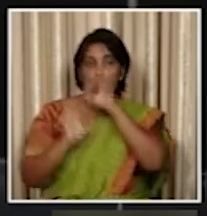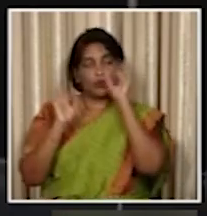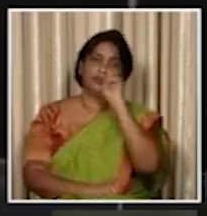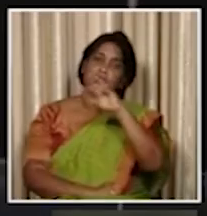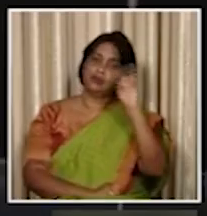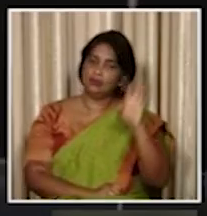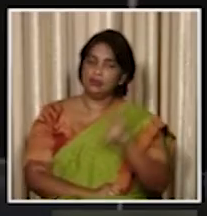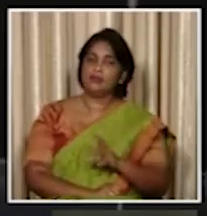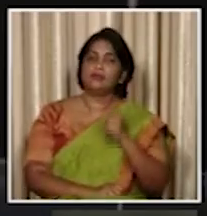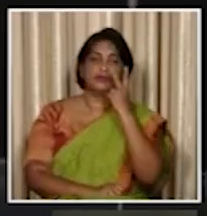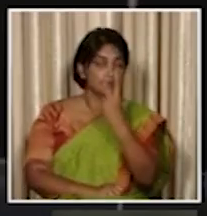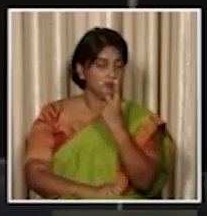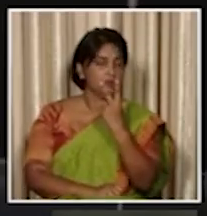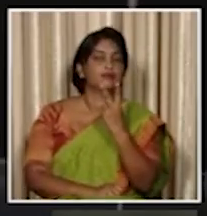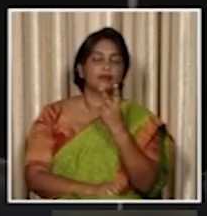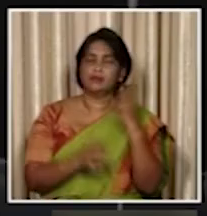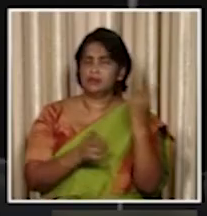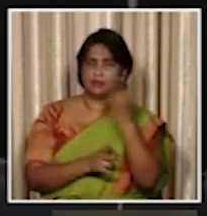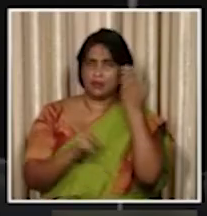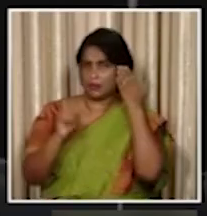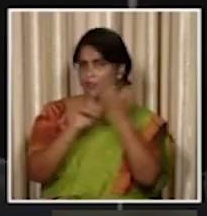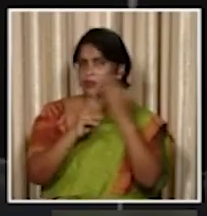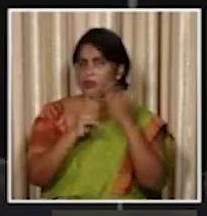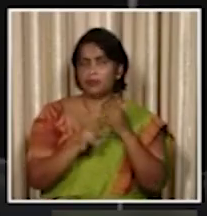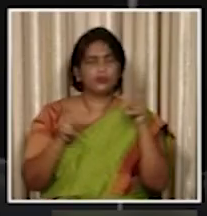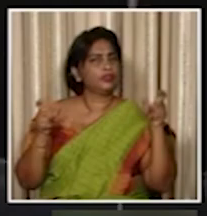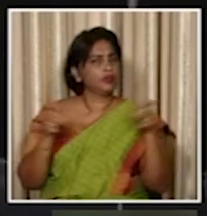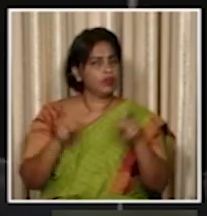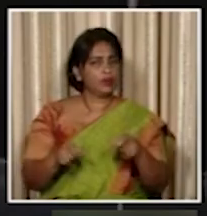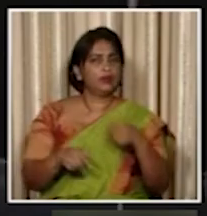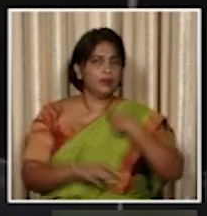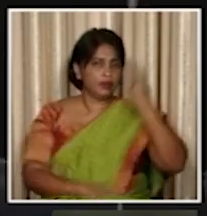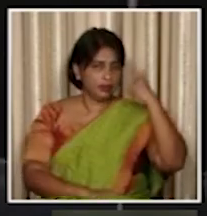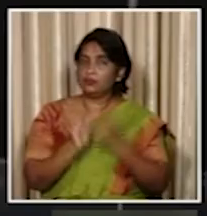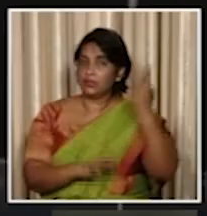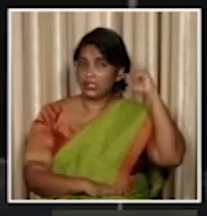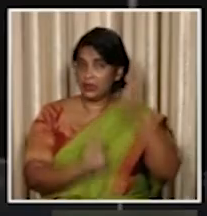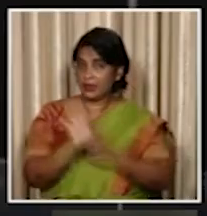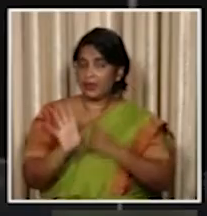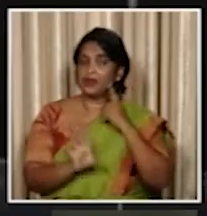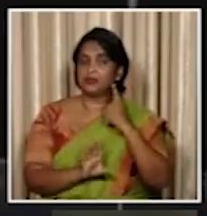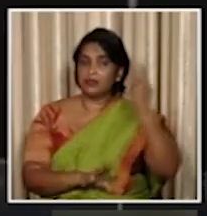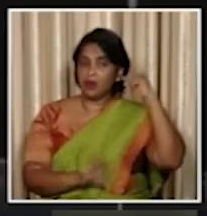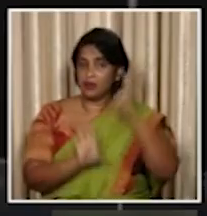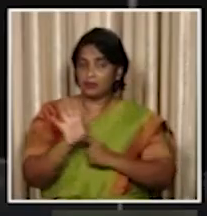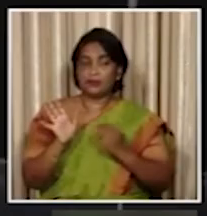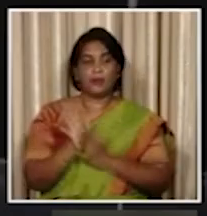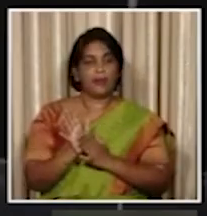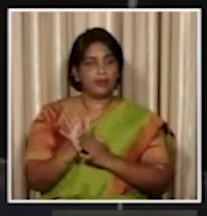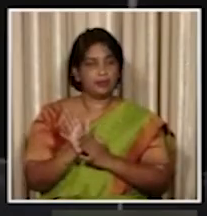දෙන්න කියලා. මේ දෙක සම්බන්ධයෙන් දුන්න තහනම් නියෝගය තමයි මම ඊයේත් මතක් කළේ. ගිය වෘත්තේ මාර්තු